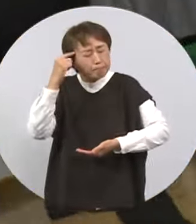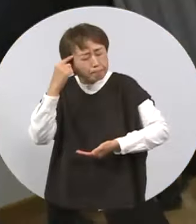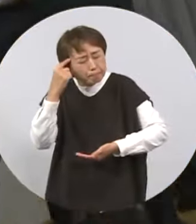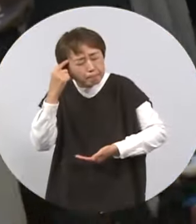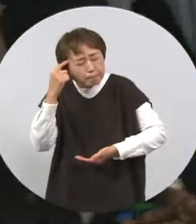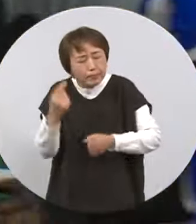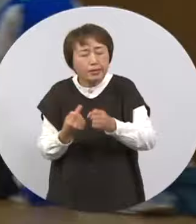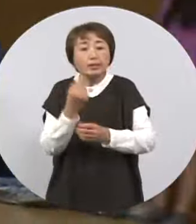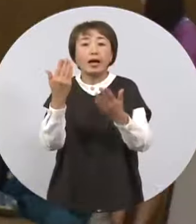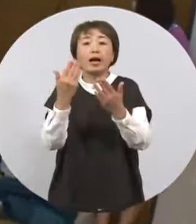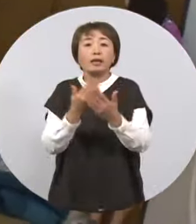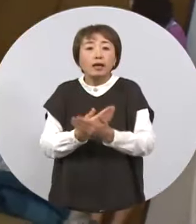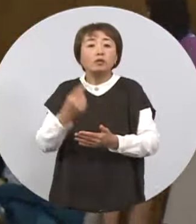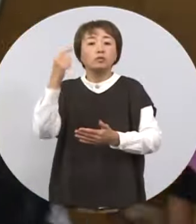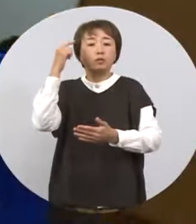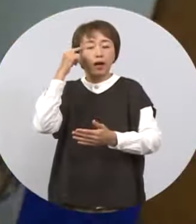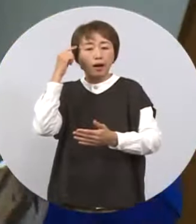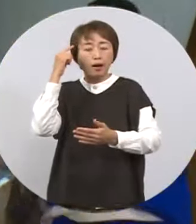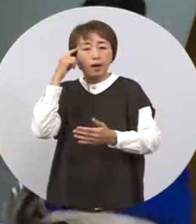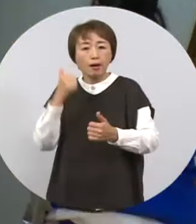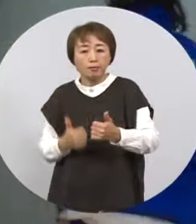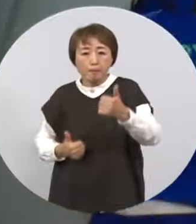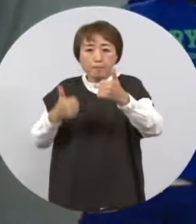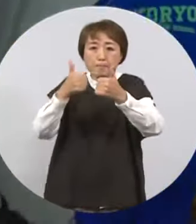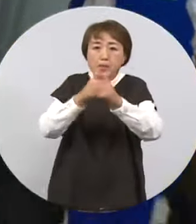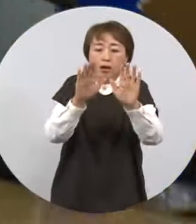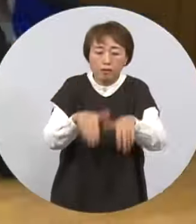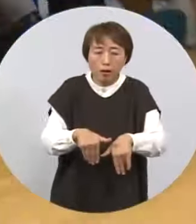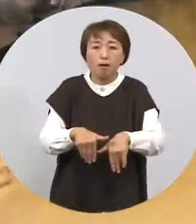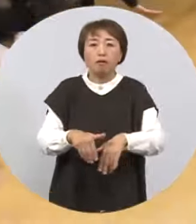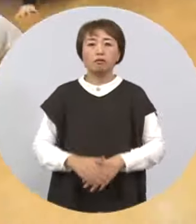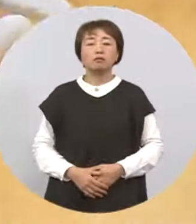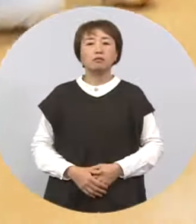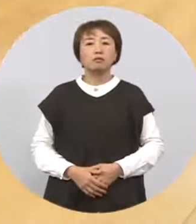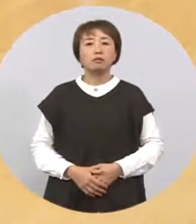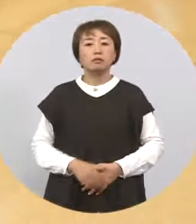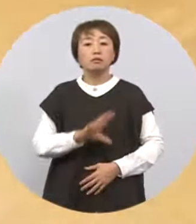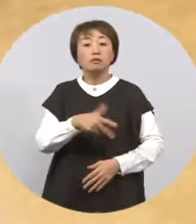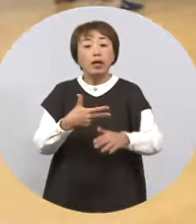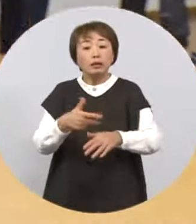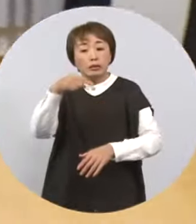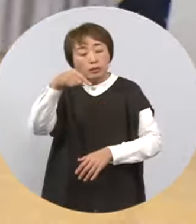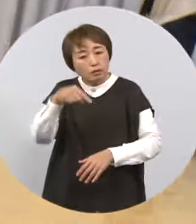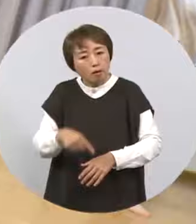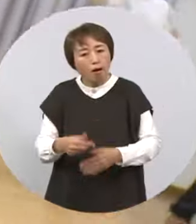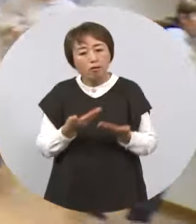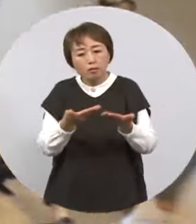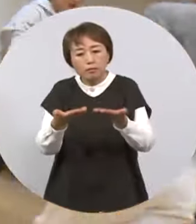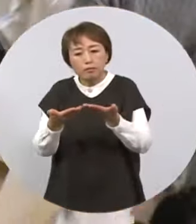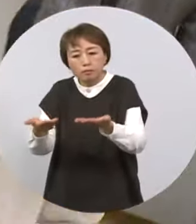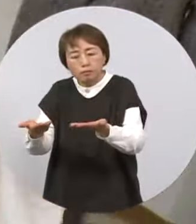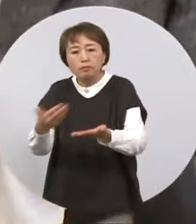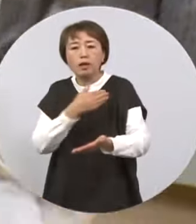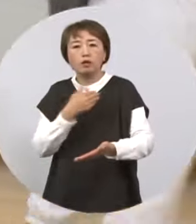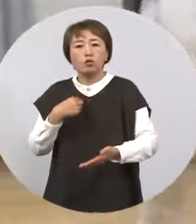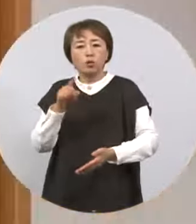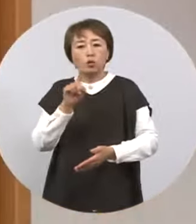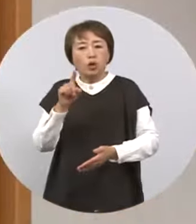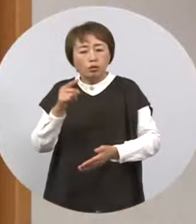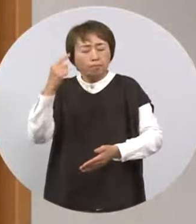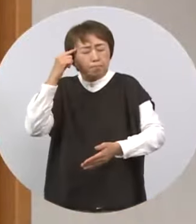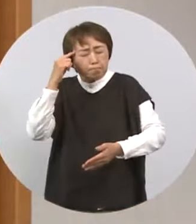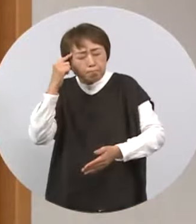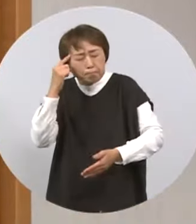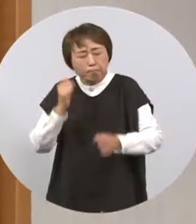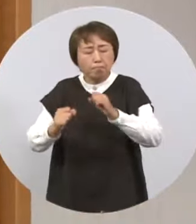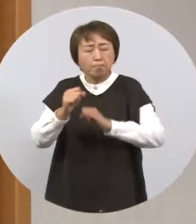ので、挑戦しようというふうになりました。 市にどんなことを与えられるかっていうところまで皆さん考えて活動を始められたんですか？ 学